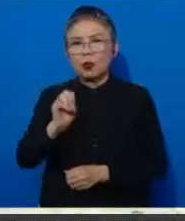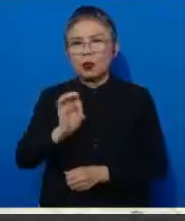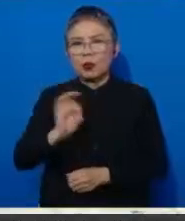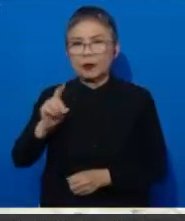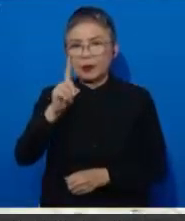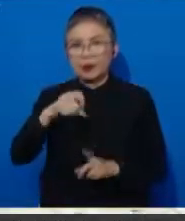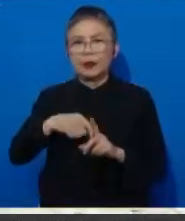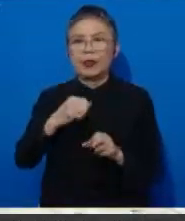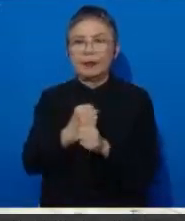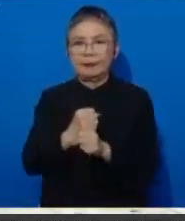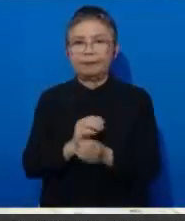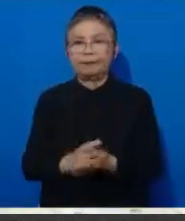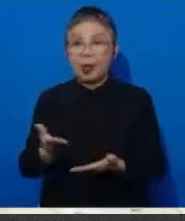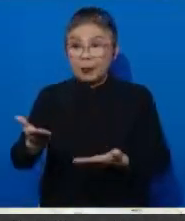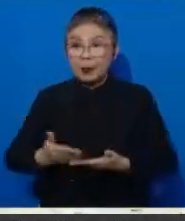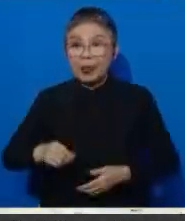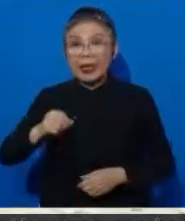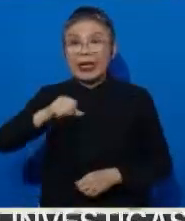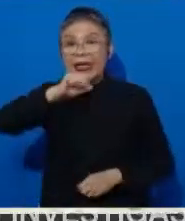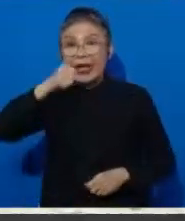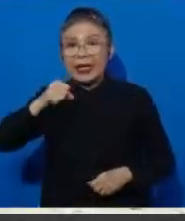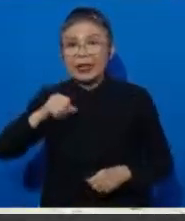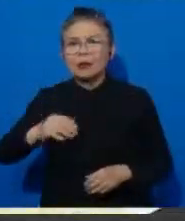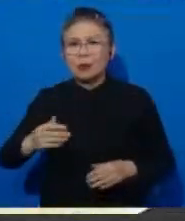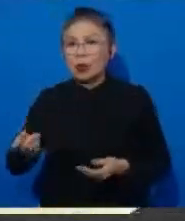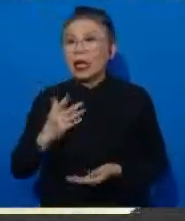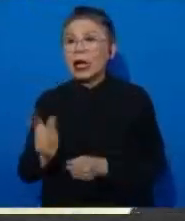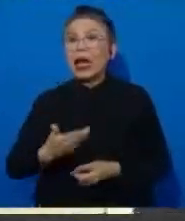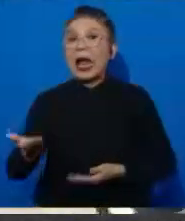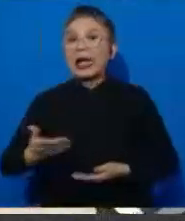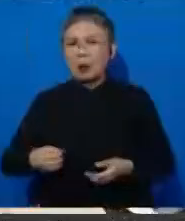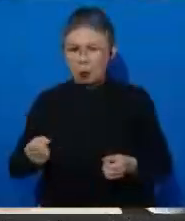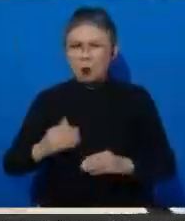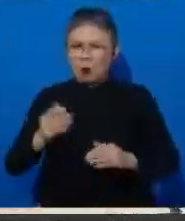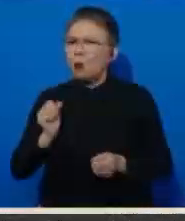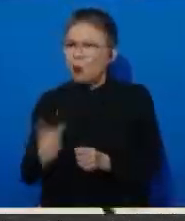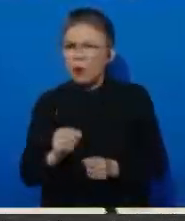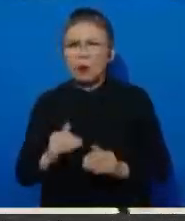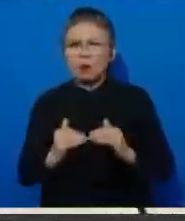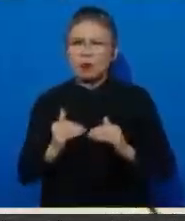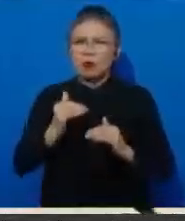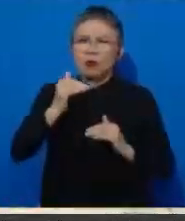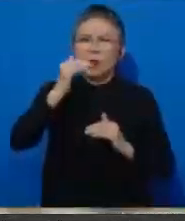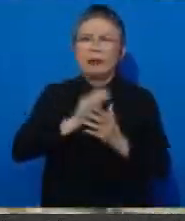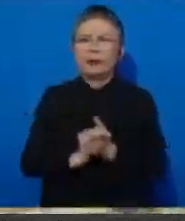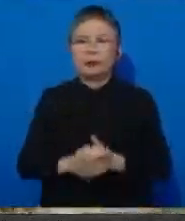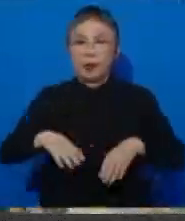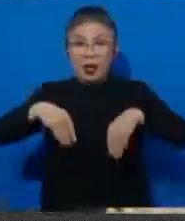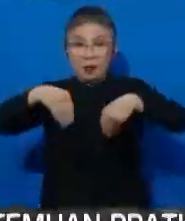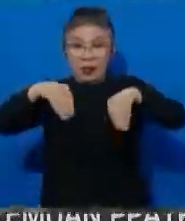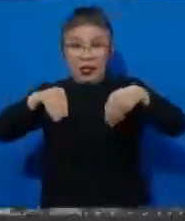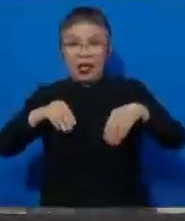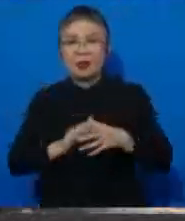kilogram. Saat ini permintaan daging oleh konsumen cenderung naik. Sementara hal berbeda dari hasil pemeriksaan di pedagang pasar